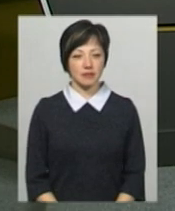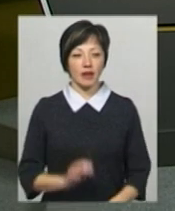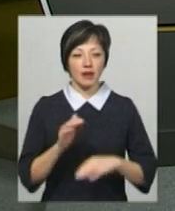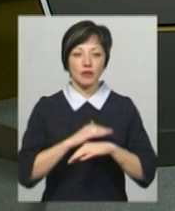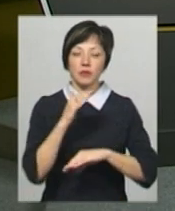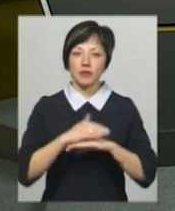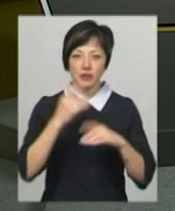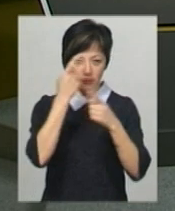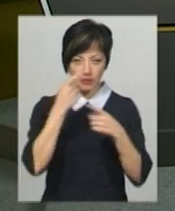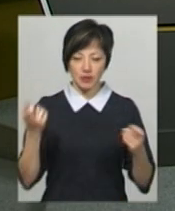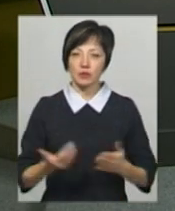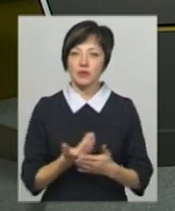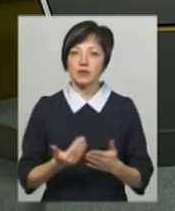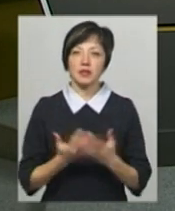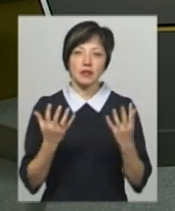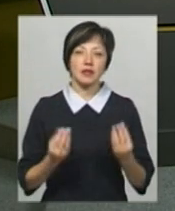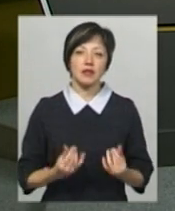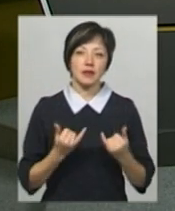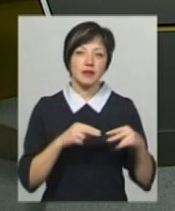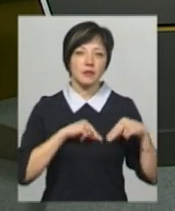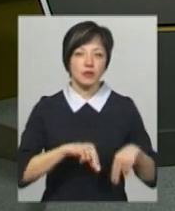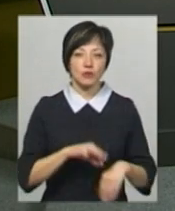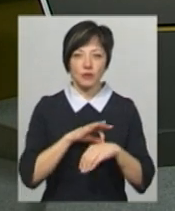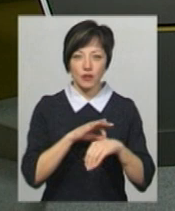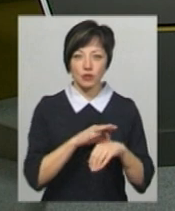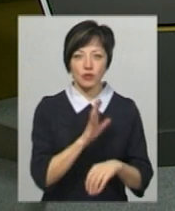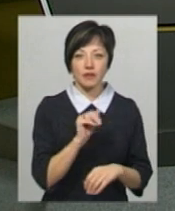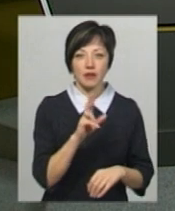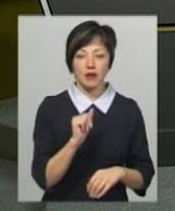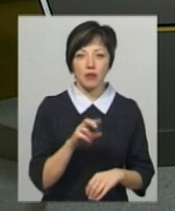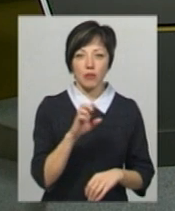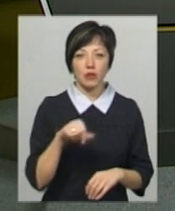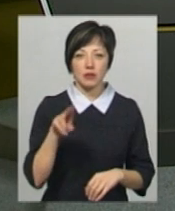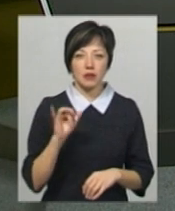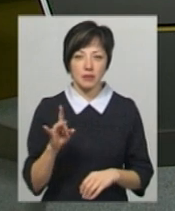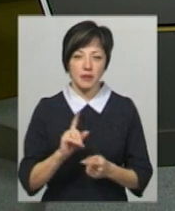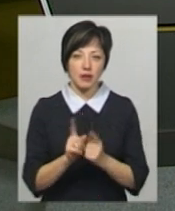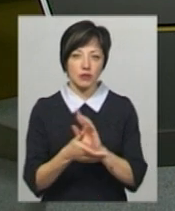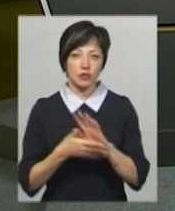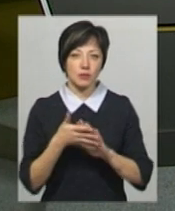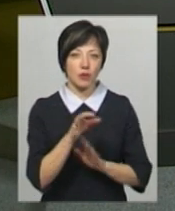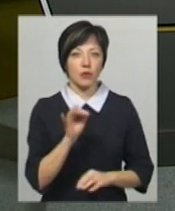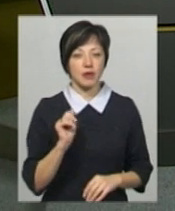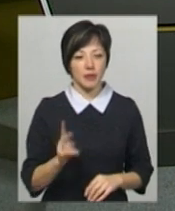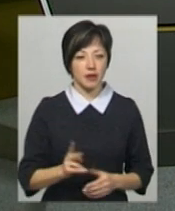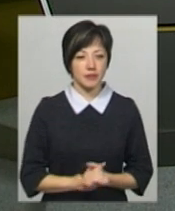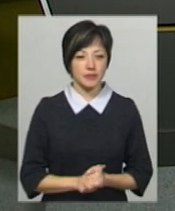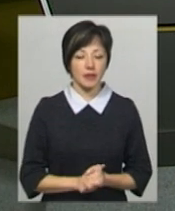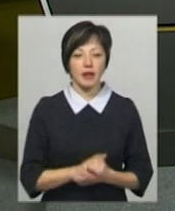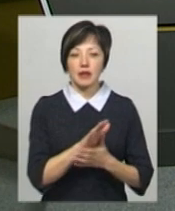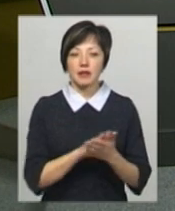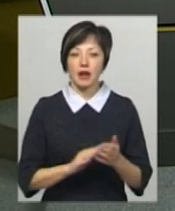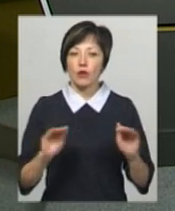Доброго вечора. В ефірі інформаційний випуск новин. У студії для вас працюють ведуча Вікторія Бондар, переклад на жестову мову Ольги Рибак.